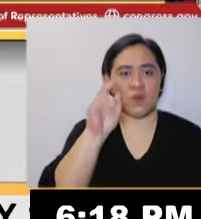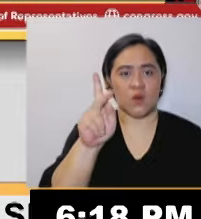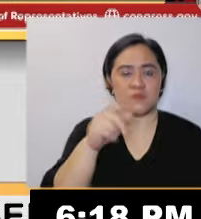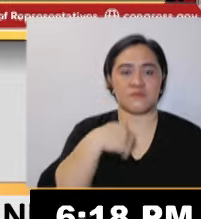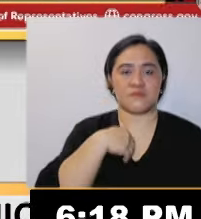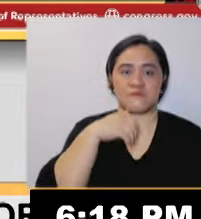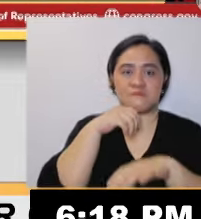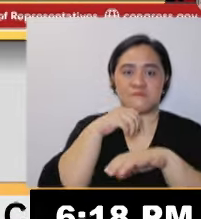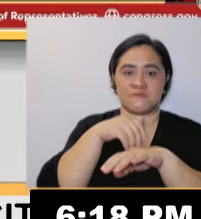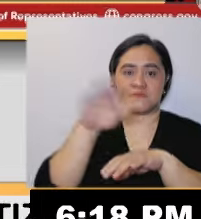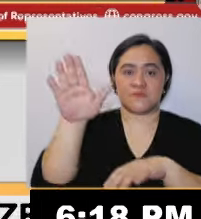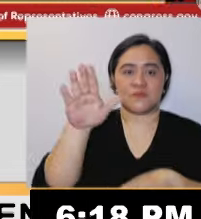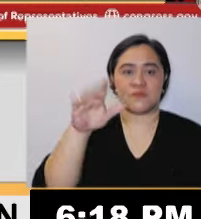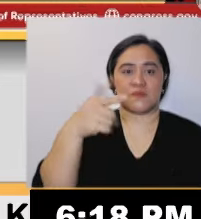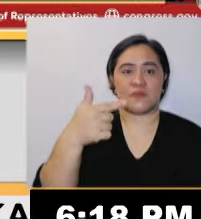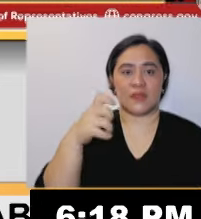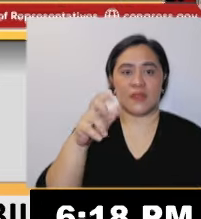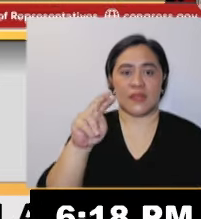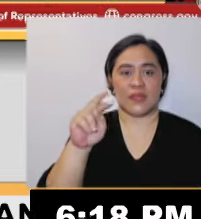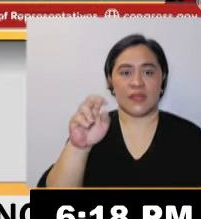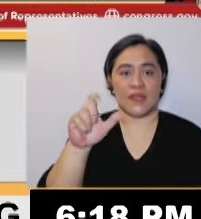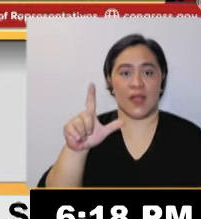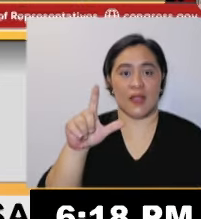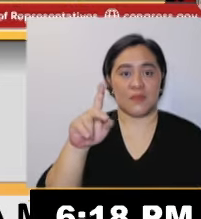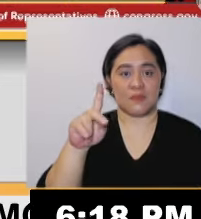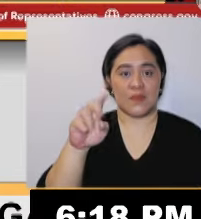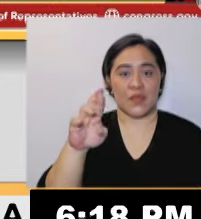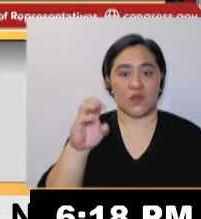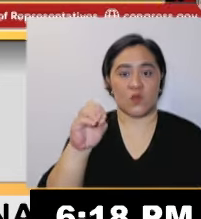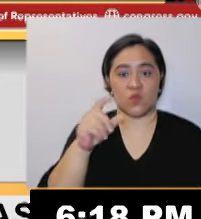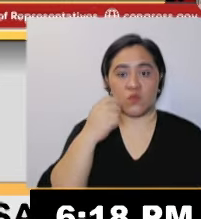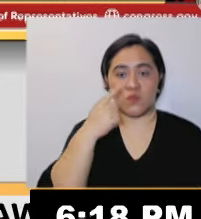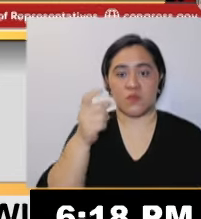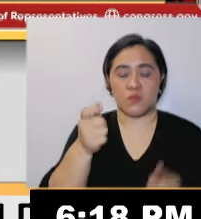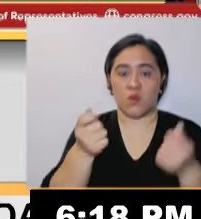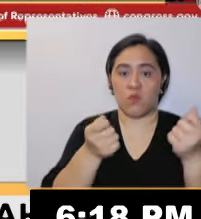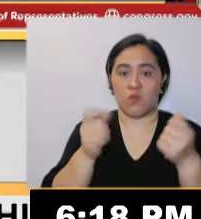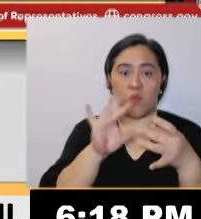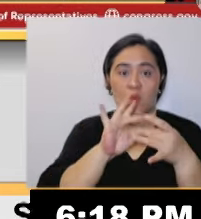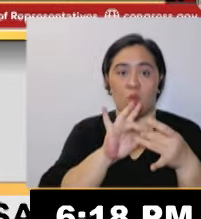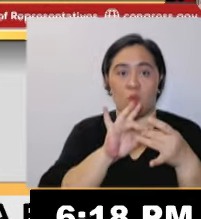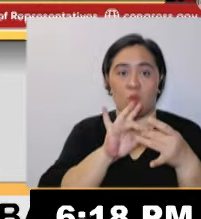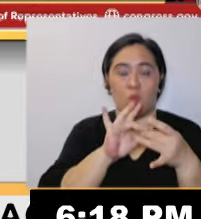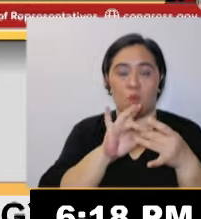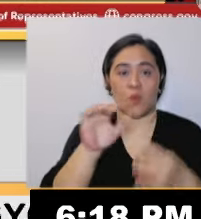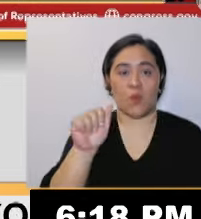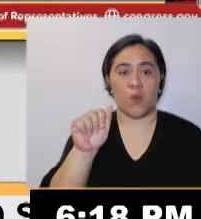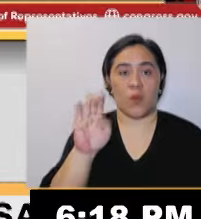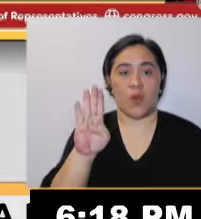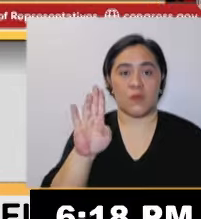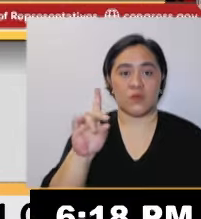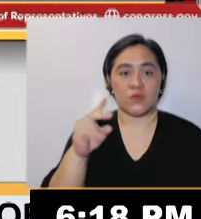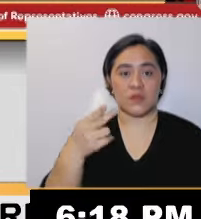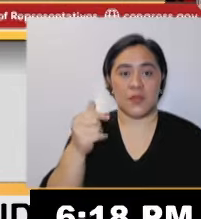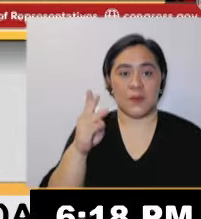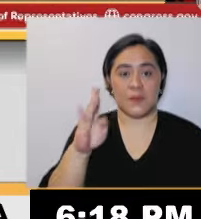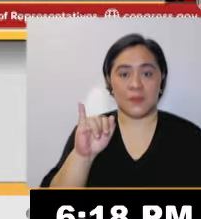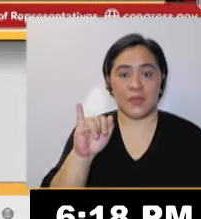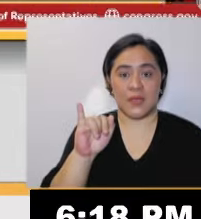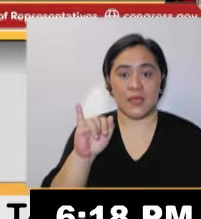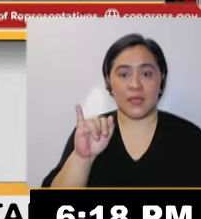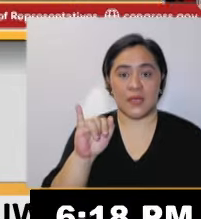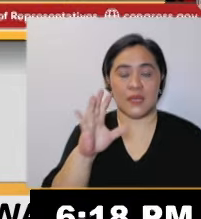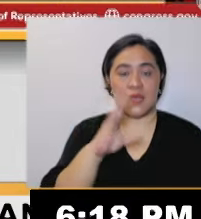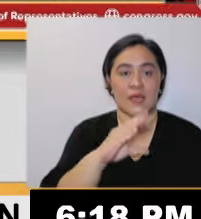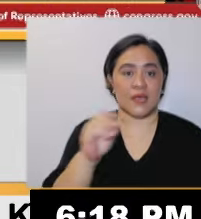General fero doon para magco sa Abu Dhabi police at sa ating mga ating police